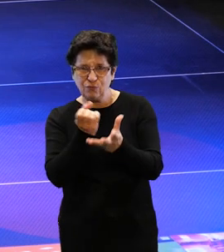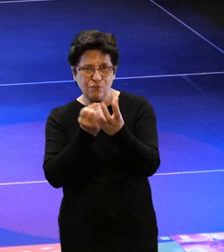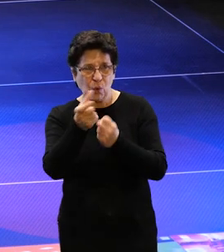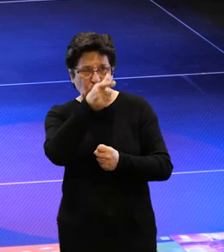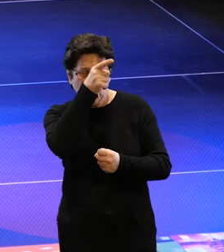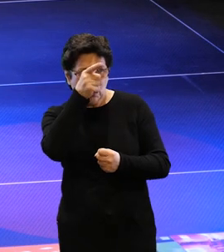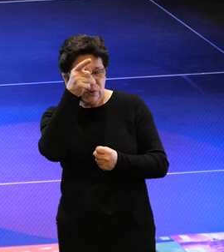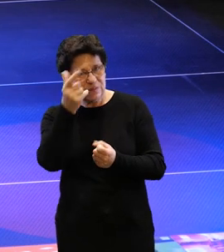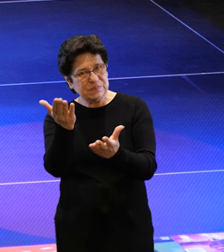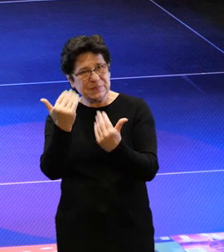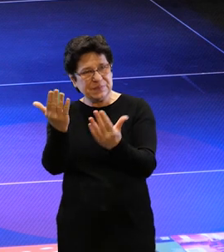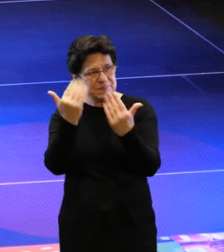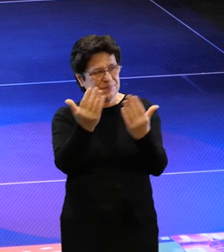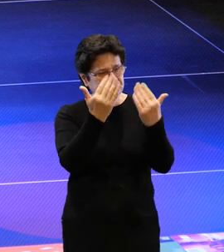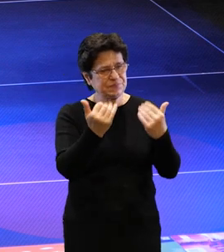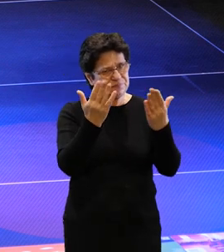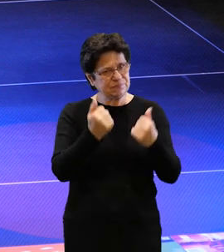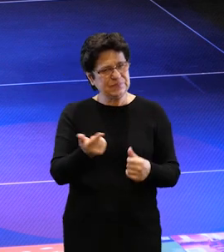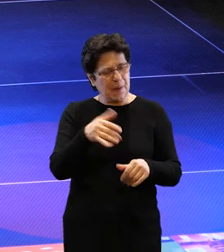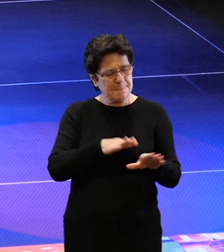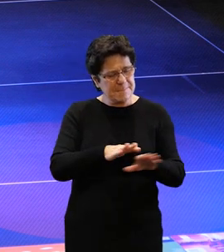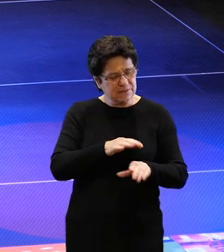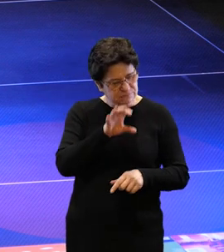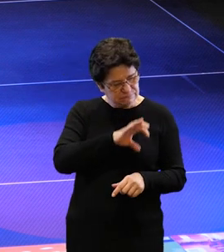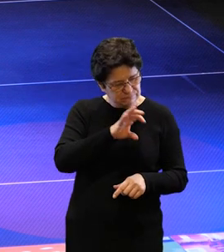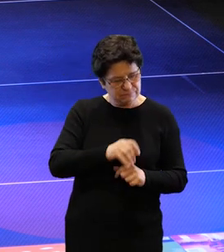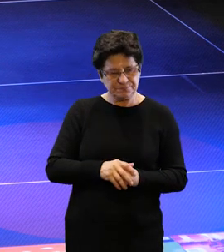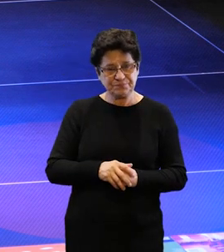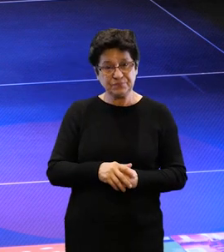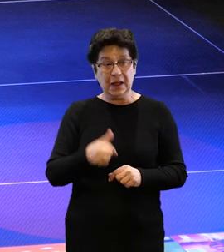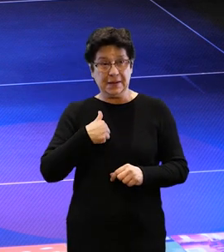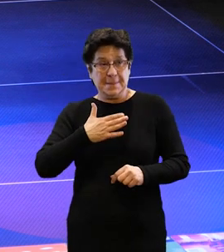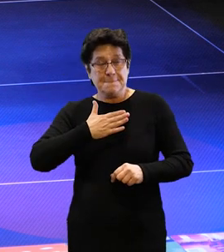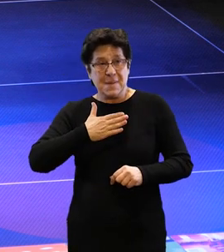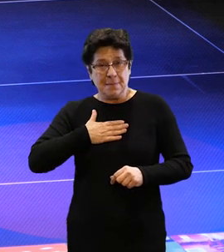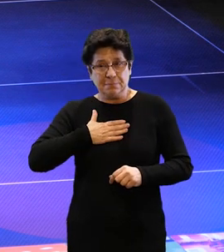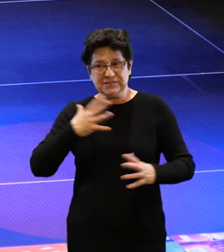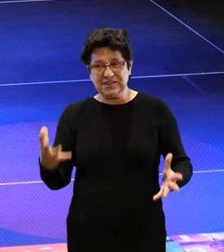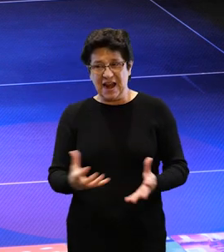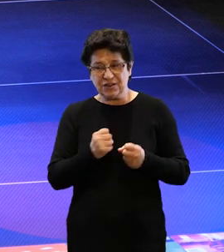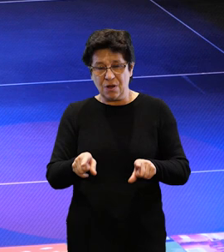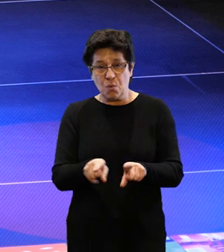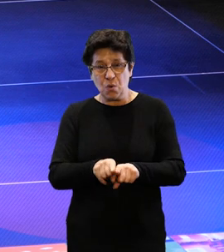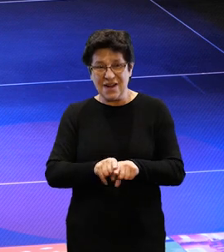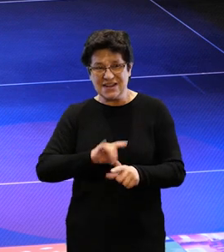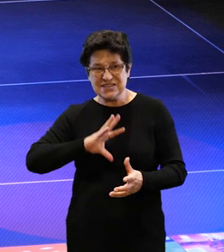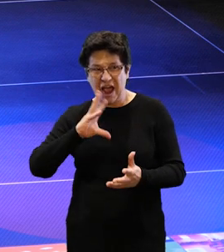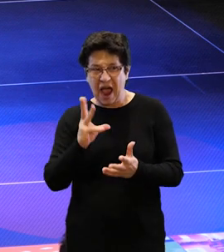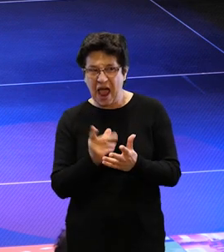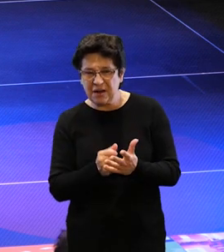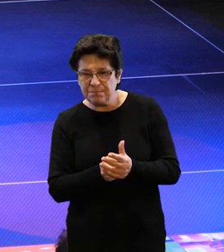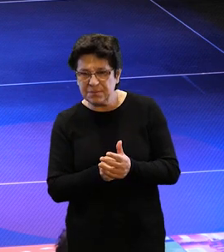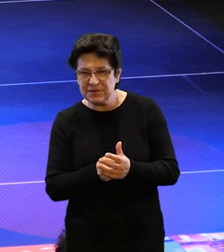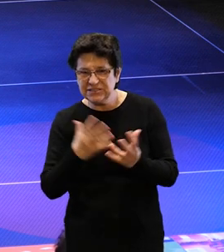Państwu powiedzieć że my mamy na przykład tutaj taki znaleziony skarb w święciechowie on wiele wiele lat przeleżał w magazynach